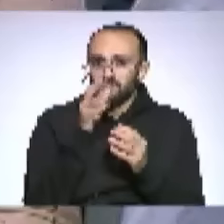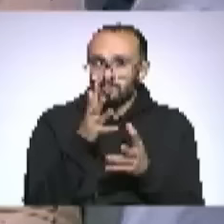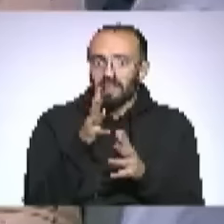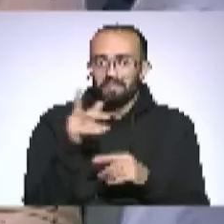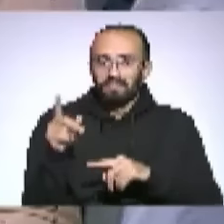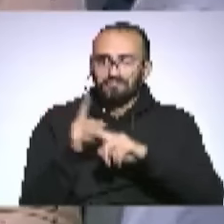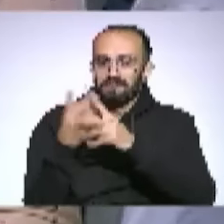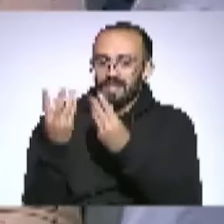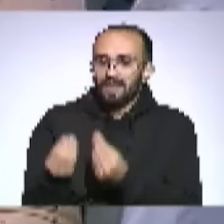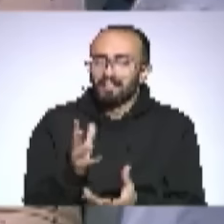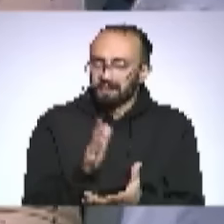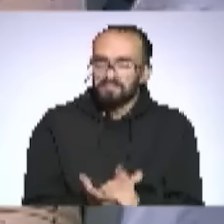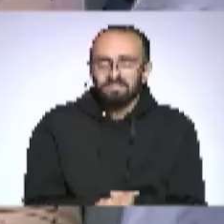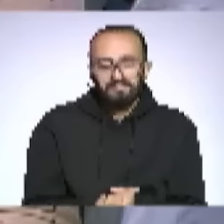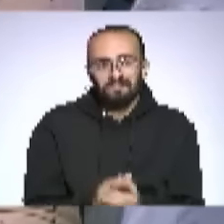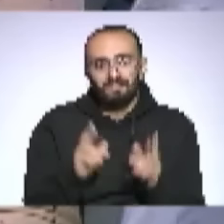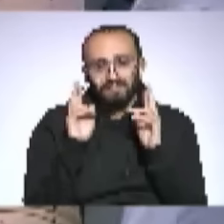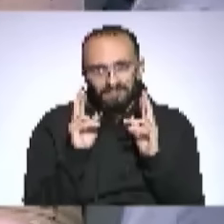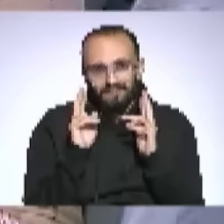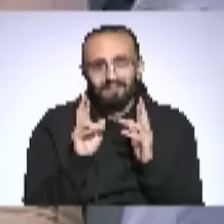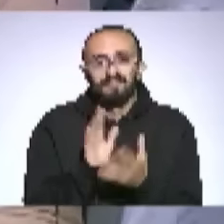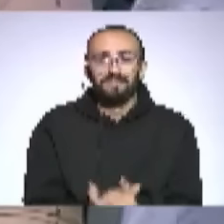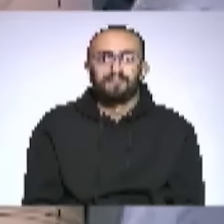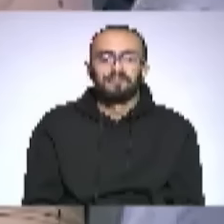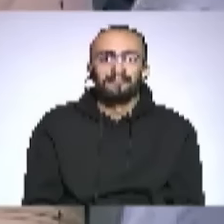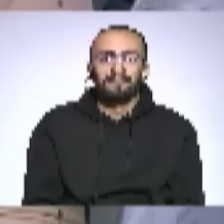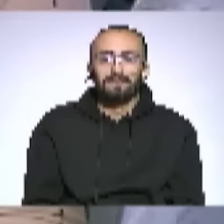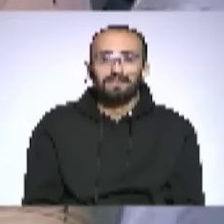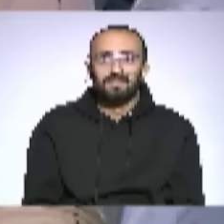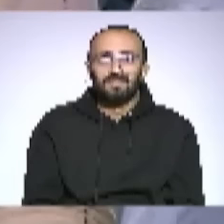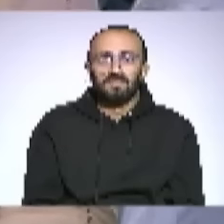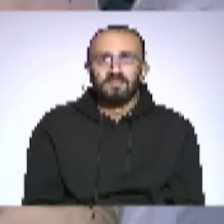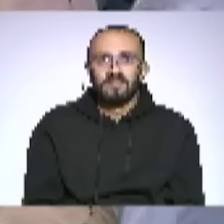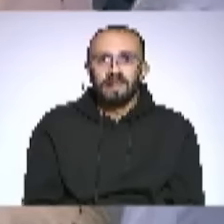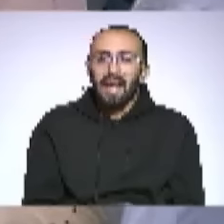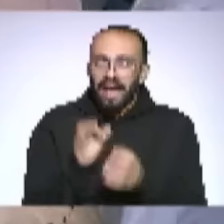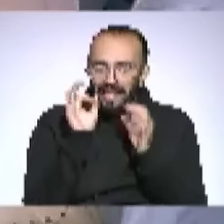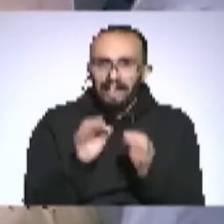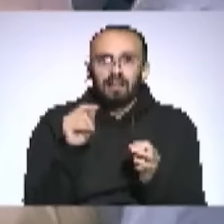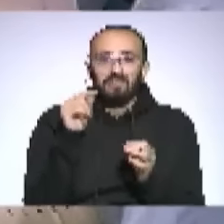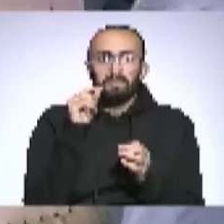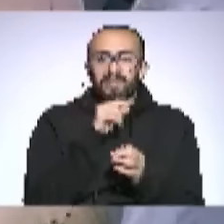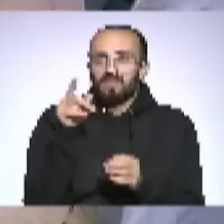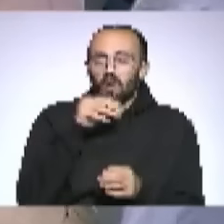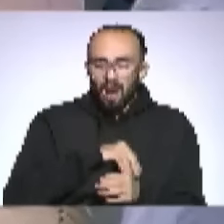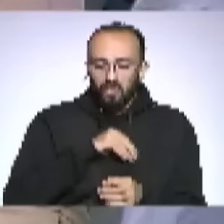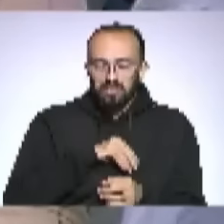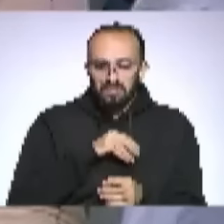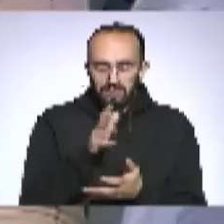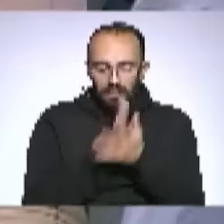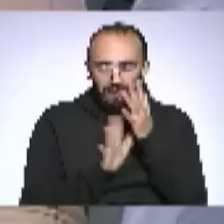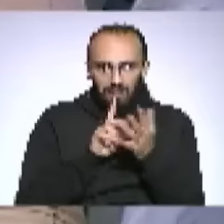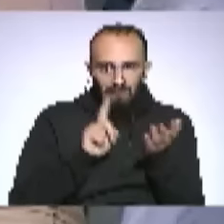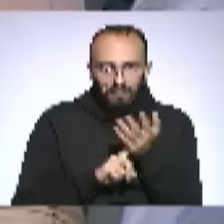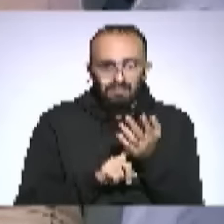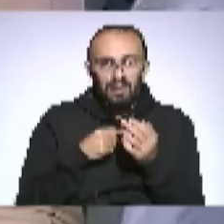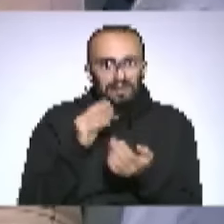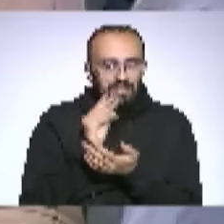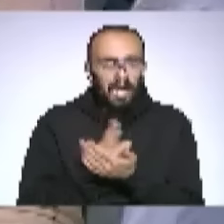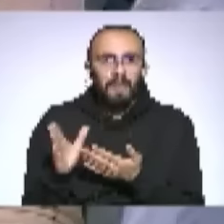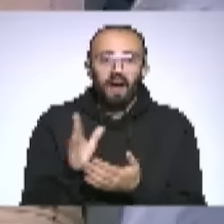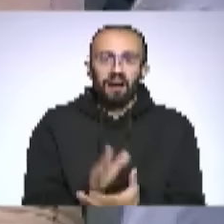هيريحها يعني كلنا تض كبيره لانه الكلام ده هي اكيد كانت محتاجه حد ياكد على الفكره دي انها تقدر